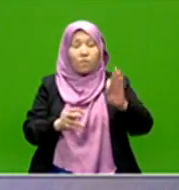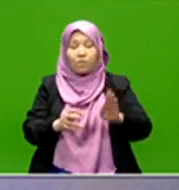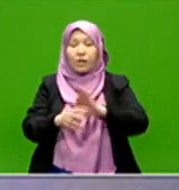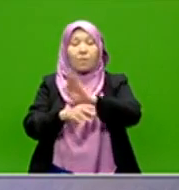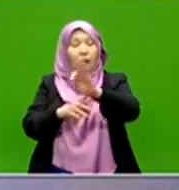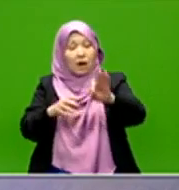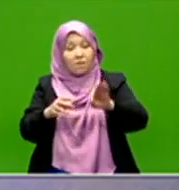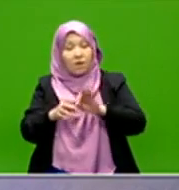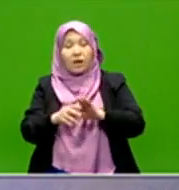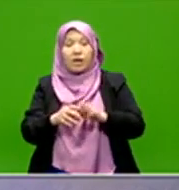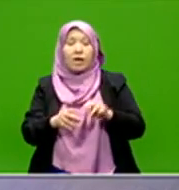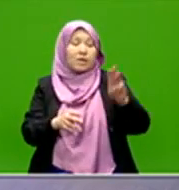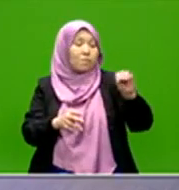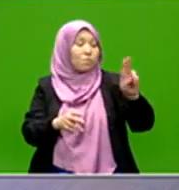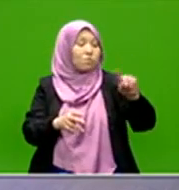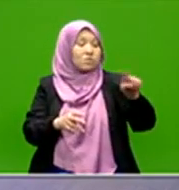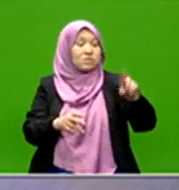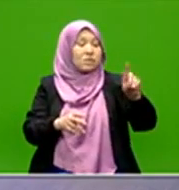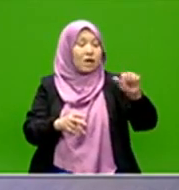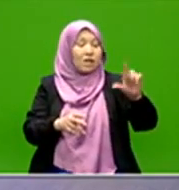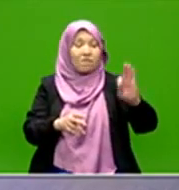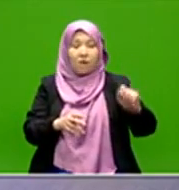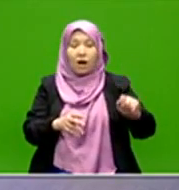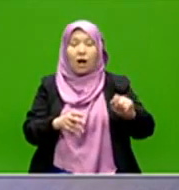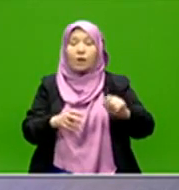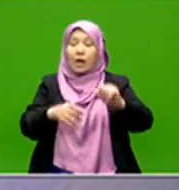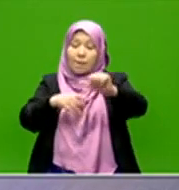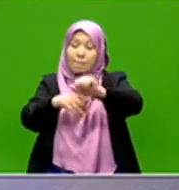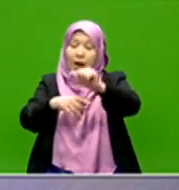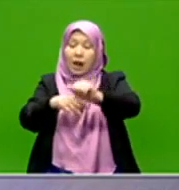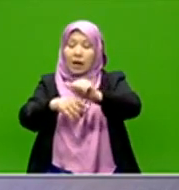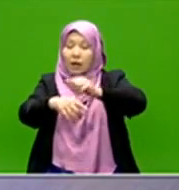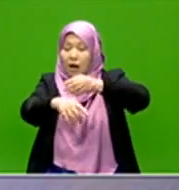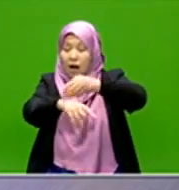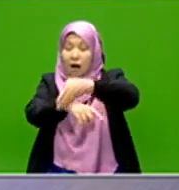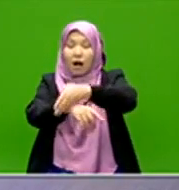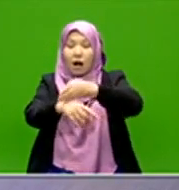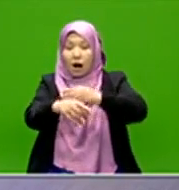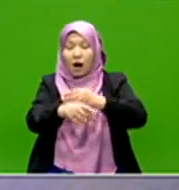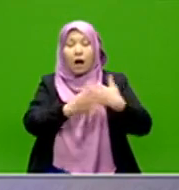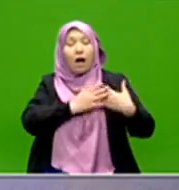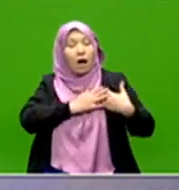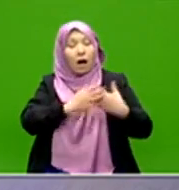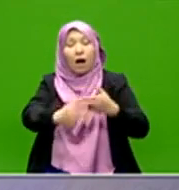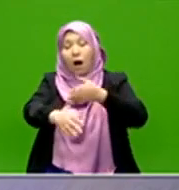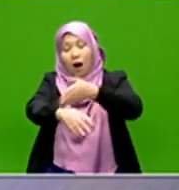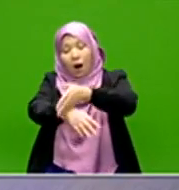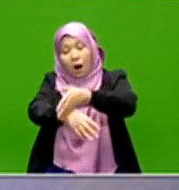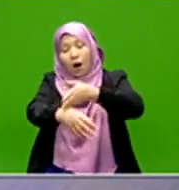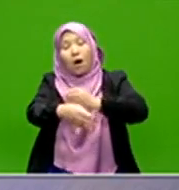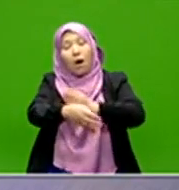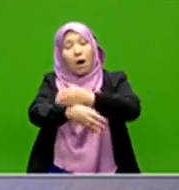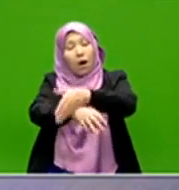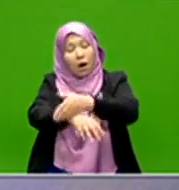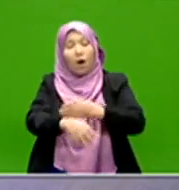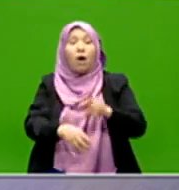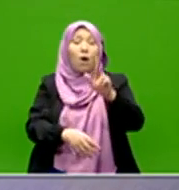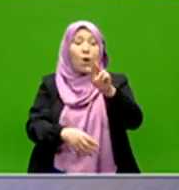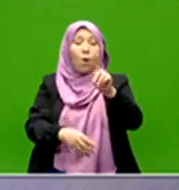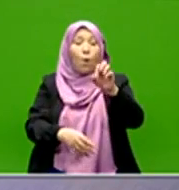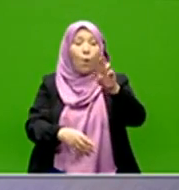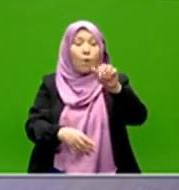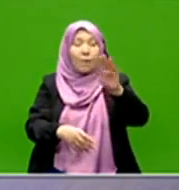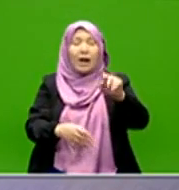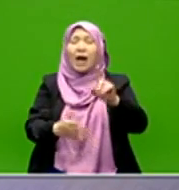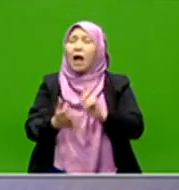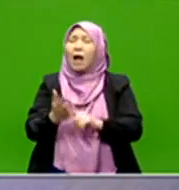ini, kita boleh tengok tentang amalan korban. Tadi Ustaz Tir dah tunjukkan. Kita nak tengok juga apakah sebenarnya falsafah